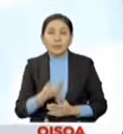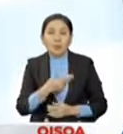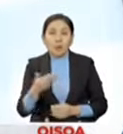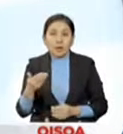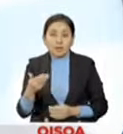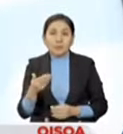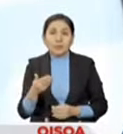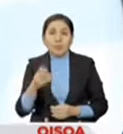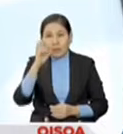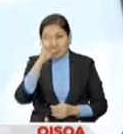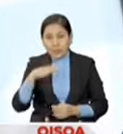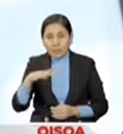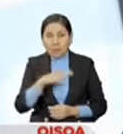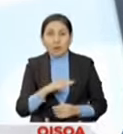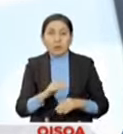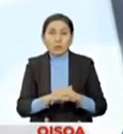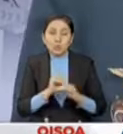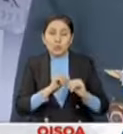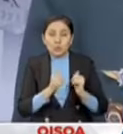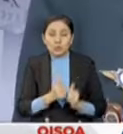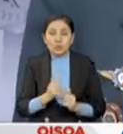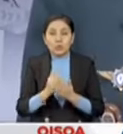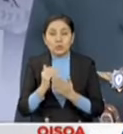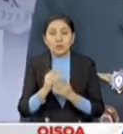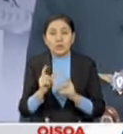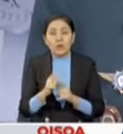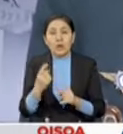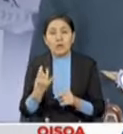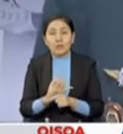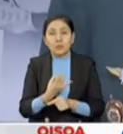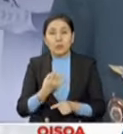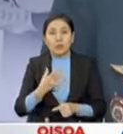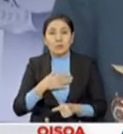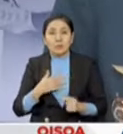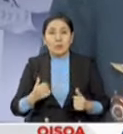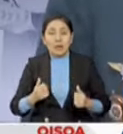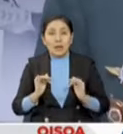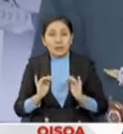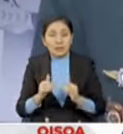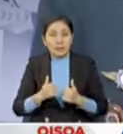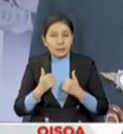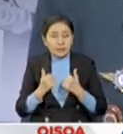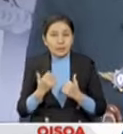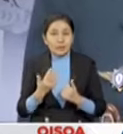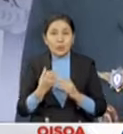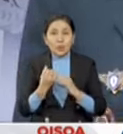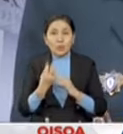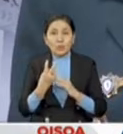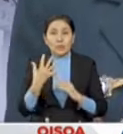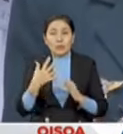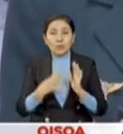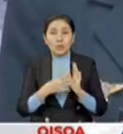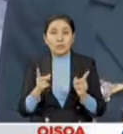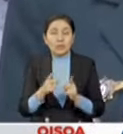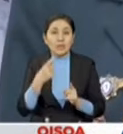Ularni vatanparvarlik tuyg'usini oshirish va ilk bor mana biz harakat qildik, 12.59